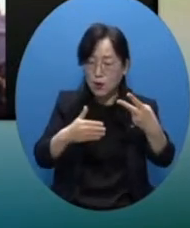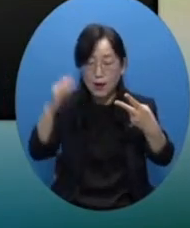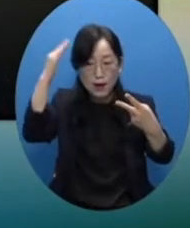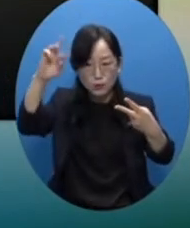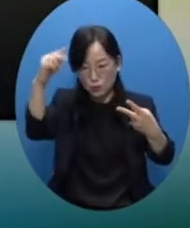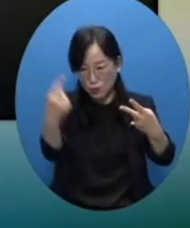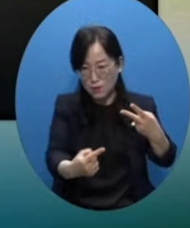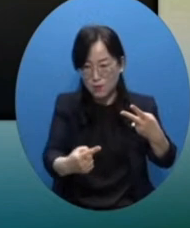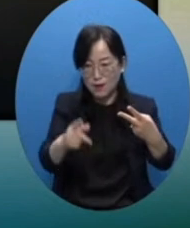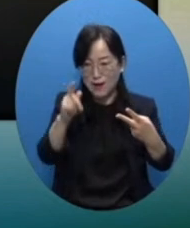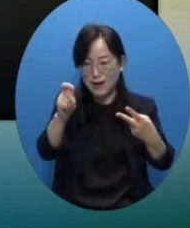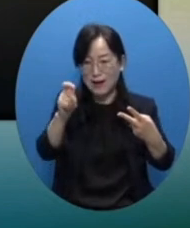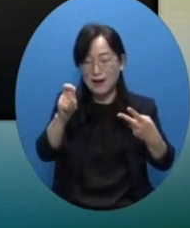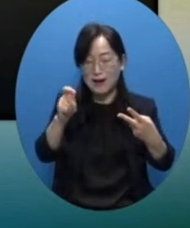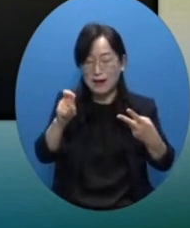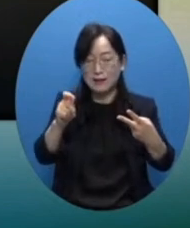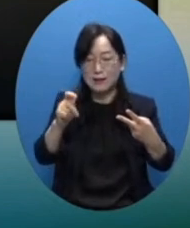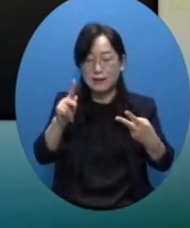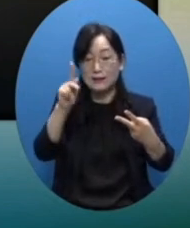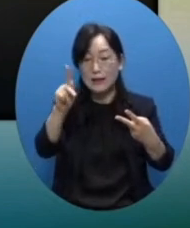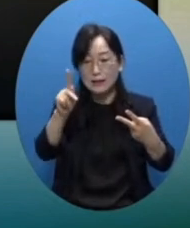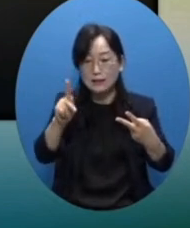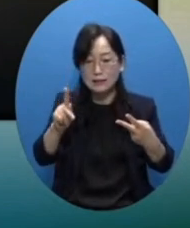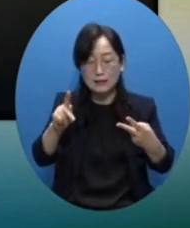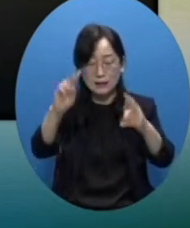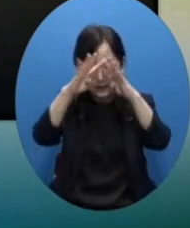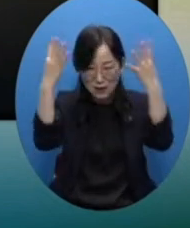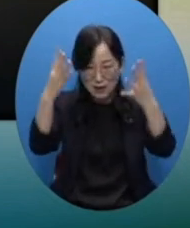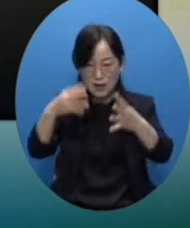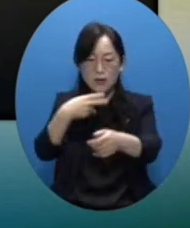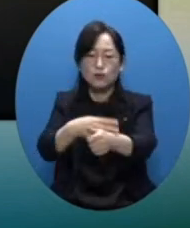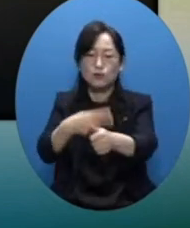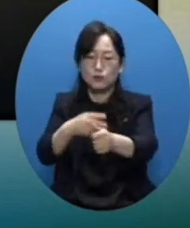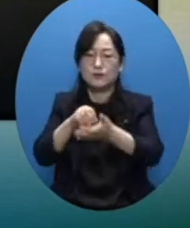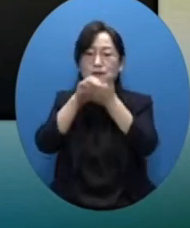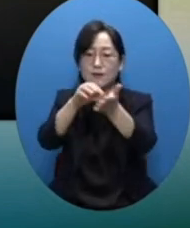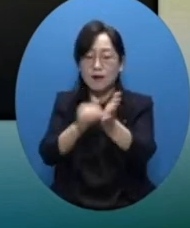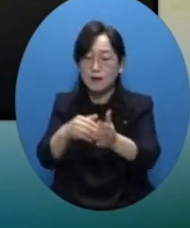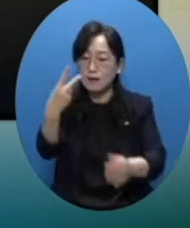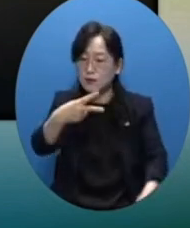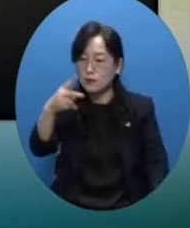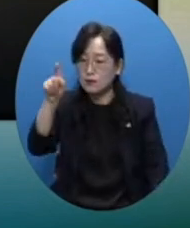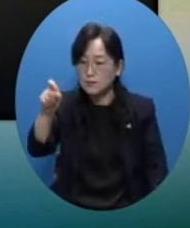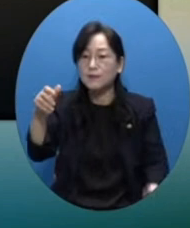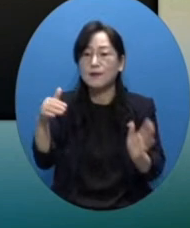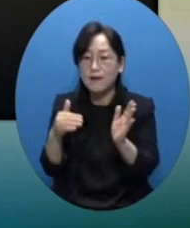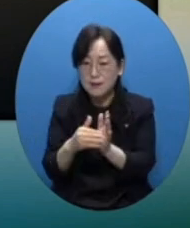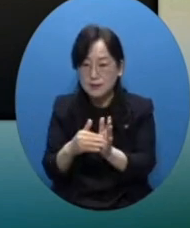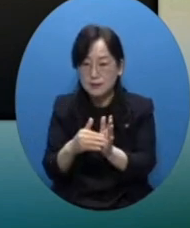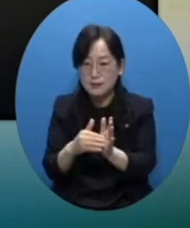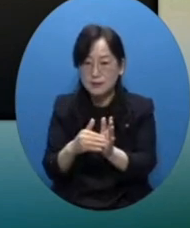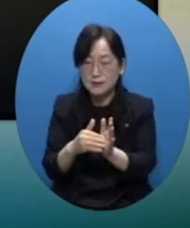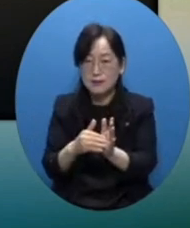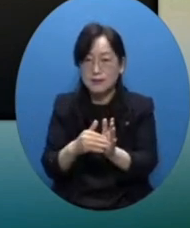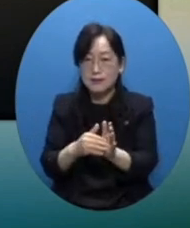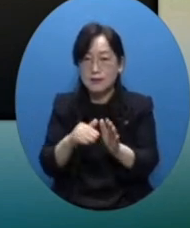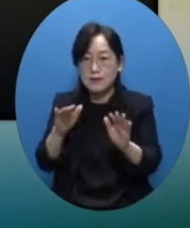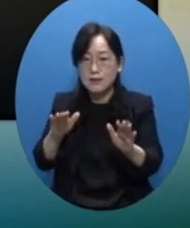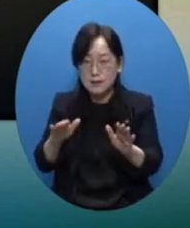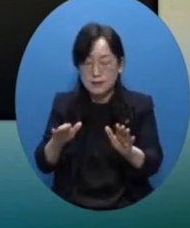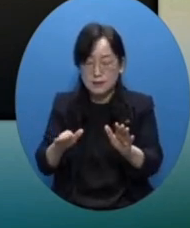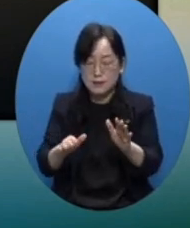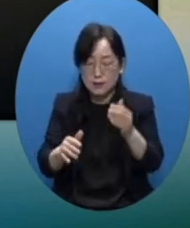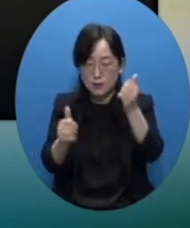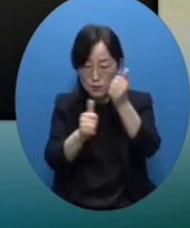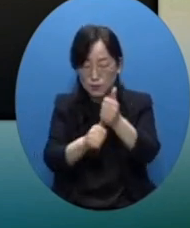원자력 및 양자공학과 교수로 부임해 가지고 2010년까지 기획처장 교무 장대 부총장